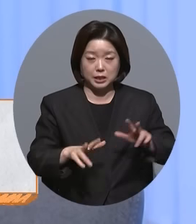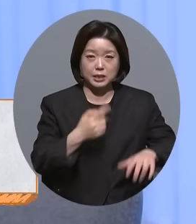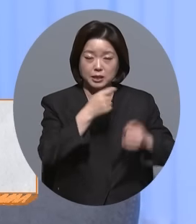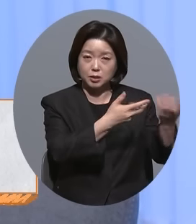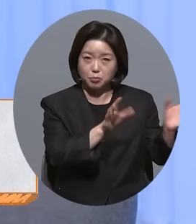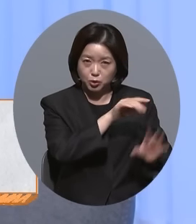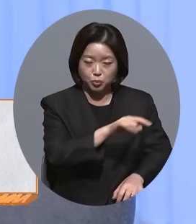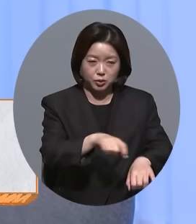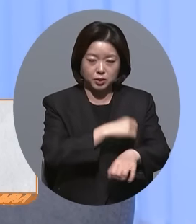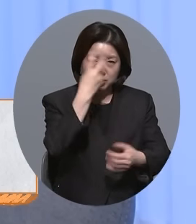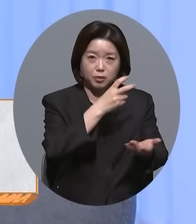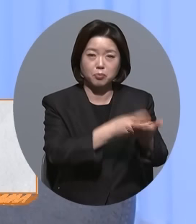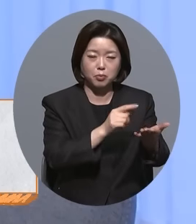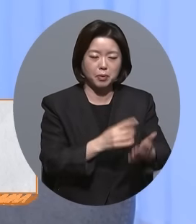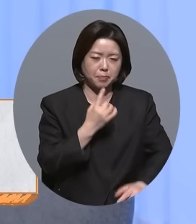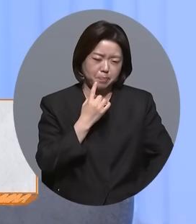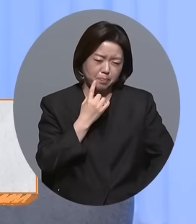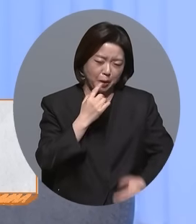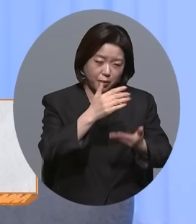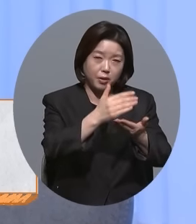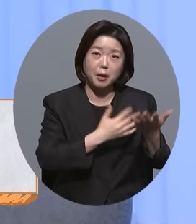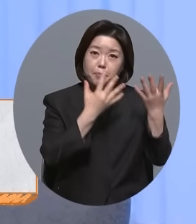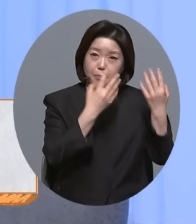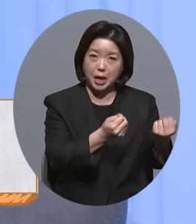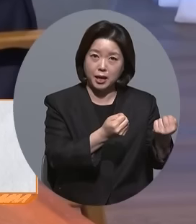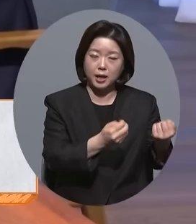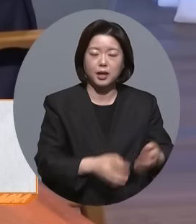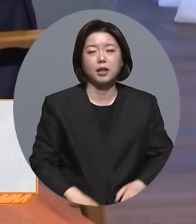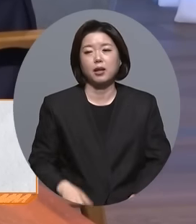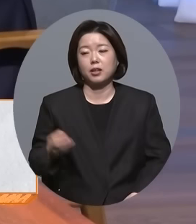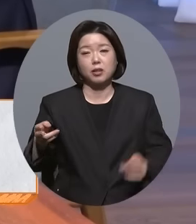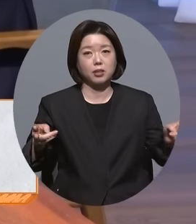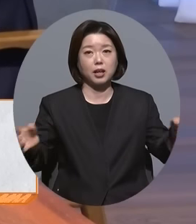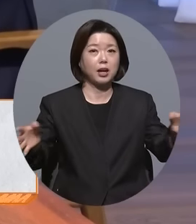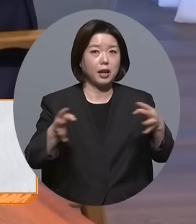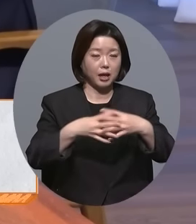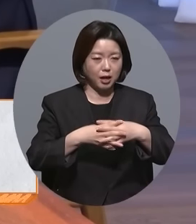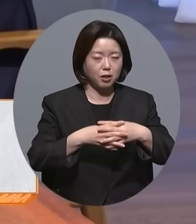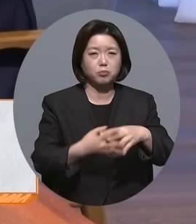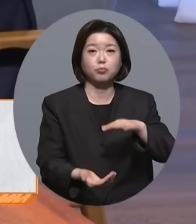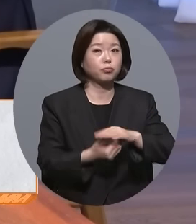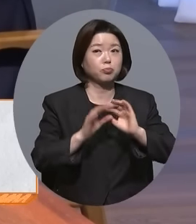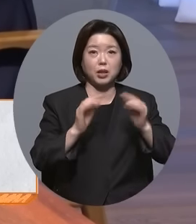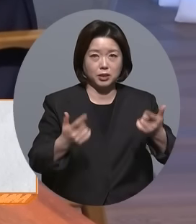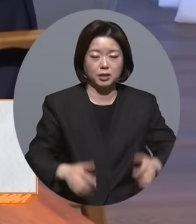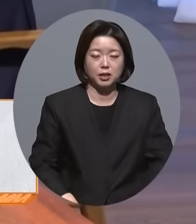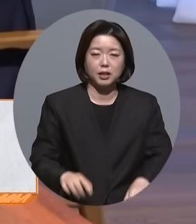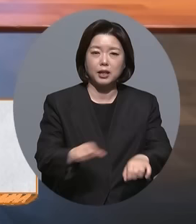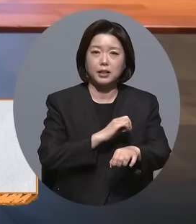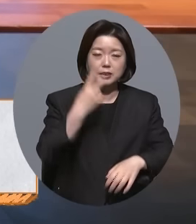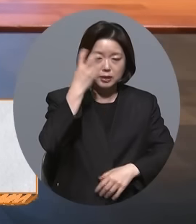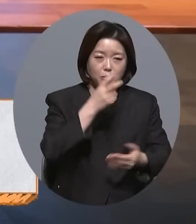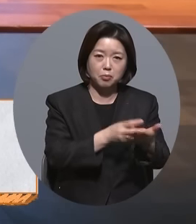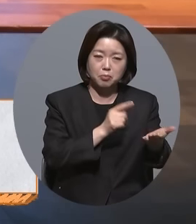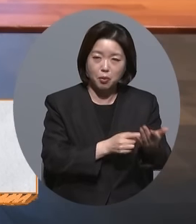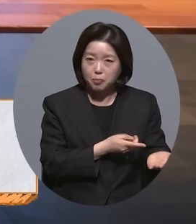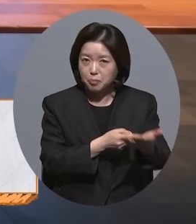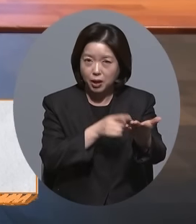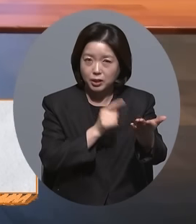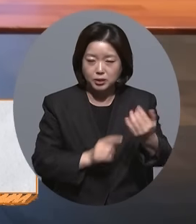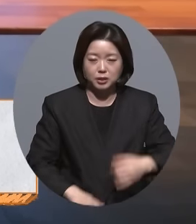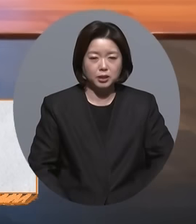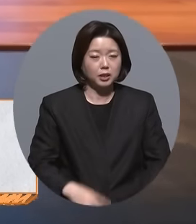내놓은 특검법안은 사실은 독소조항으로 가득 차 있습니다. 여야 합의에 의해서 이루어진 것도 아니고 또 특검법을 발의한 쪽에서